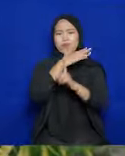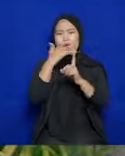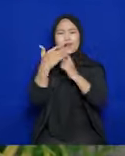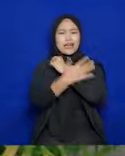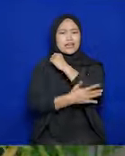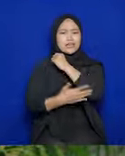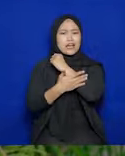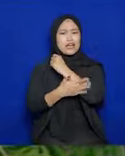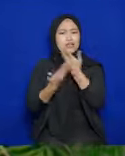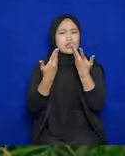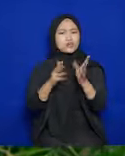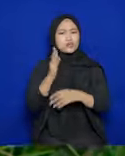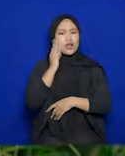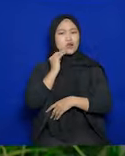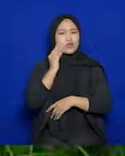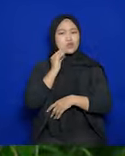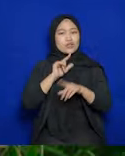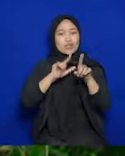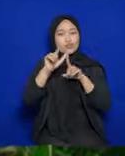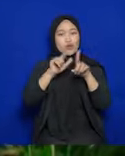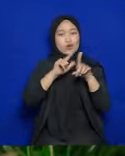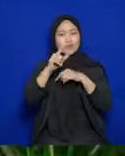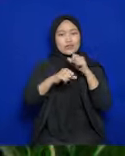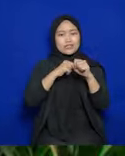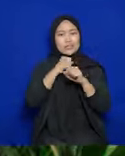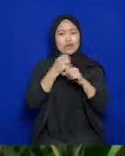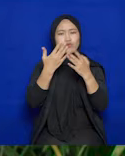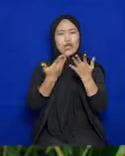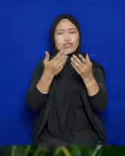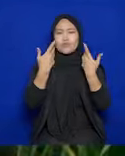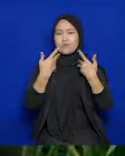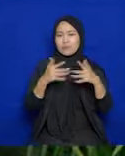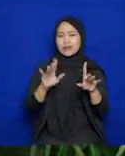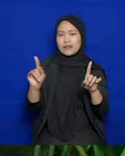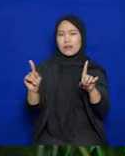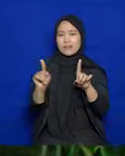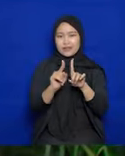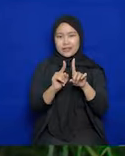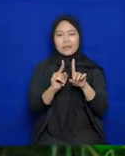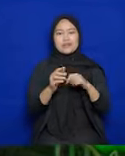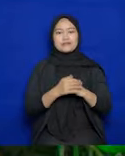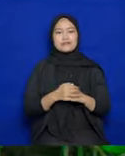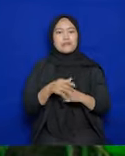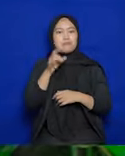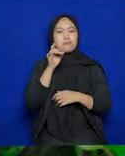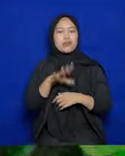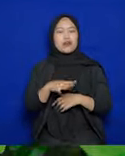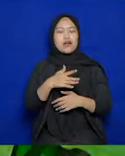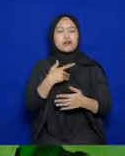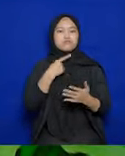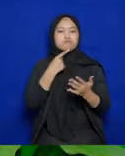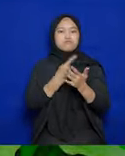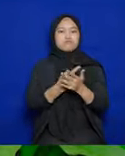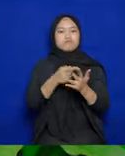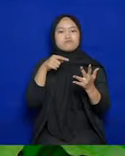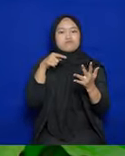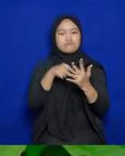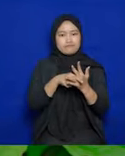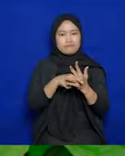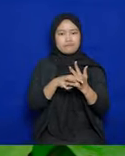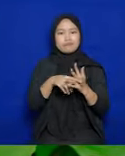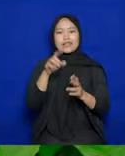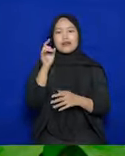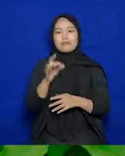setiap warga negara yang telah berusia 17 tahun atau pernah menikah berhak menggunakan hak politiknya,